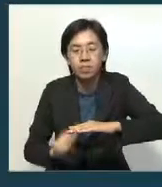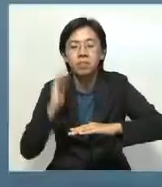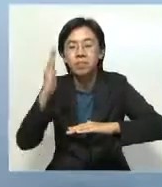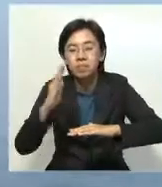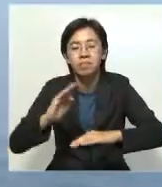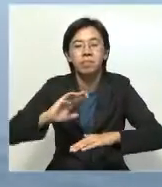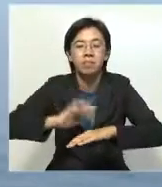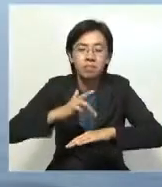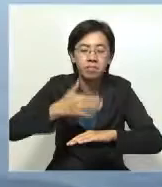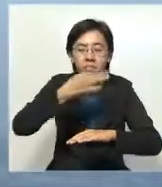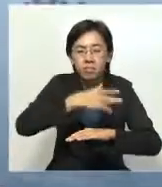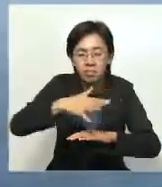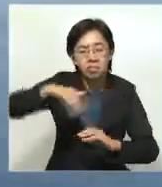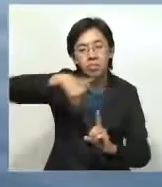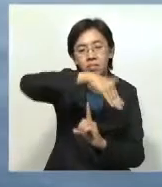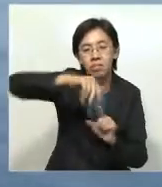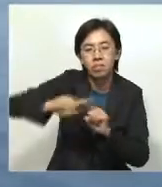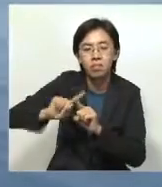ายธรรมชาติสิ่งแวดล้อมค่ะ